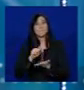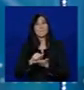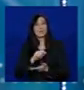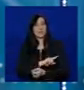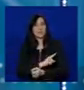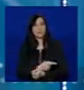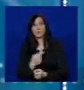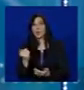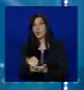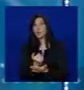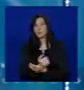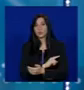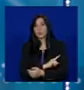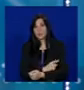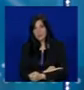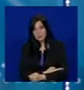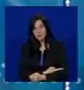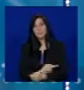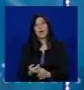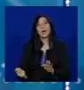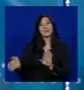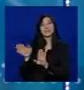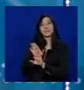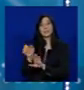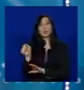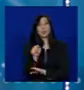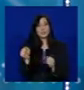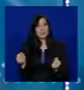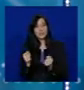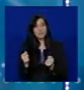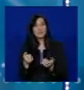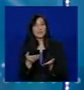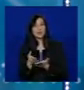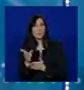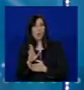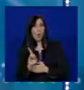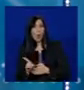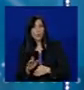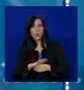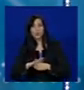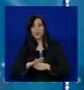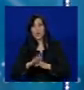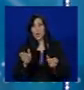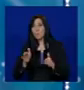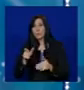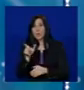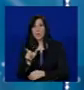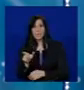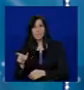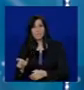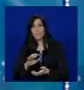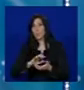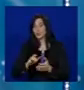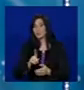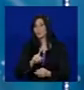неговата икономическа мощ, неговите задкулисни действия, начина по който очерня определени политици, които не са му удобни. И